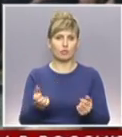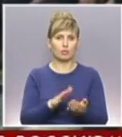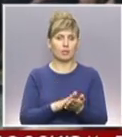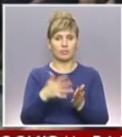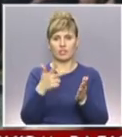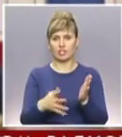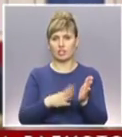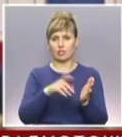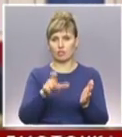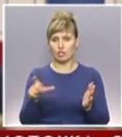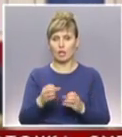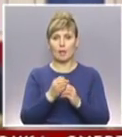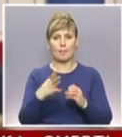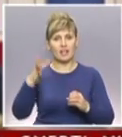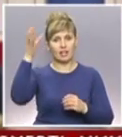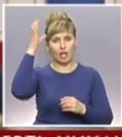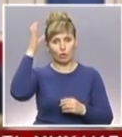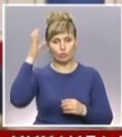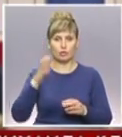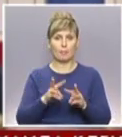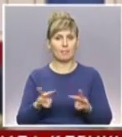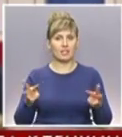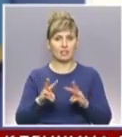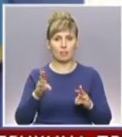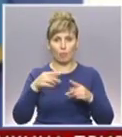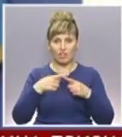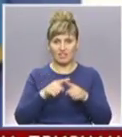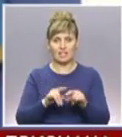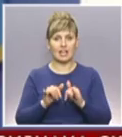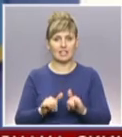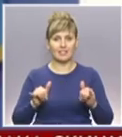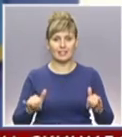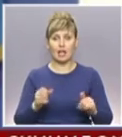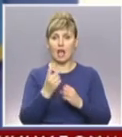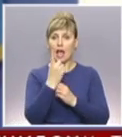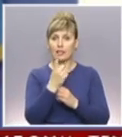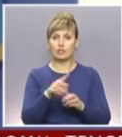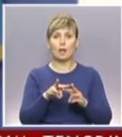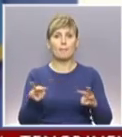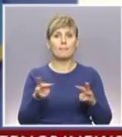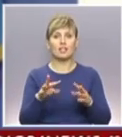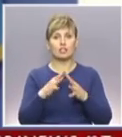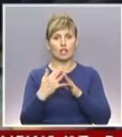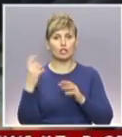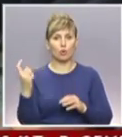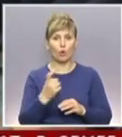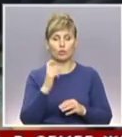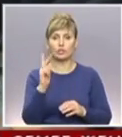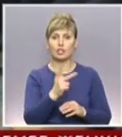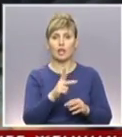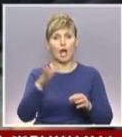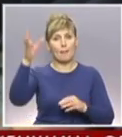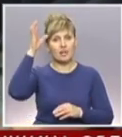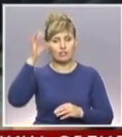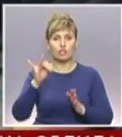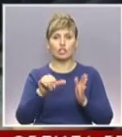человек. Среди них 15 научных сотрудников Министерства по инвестициям и развитию, один из Минсельхоза, трое из Министерства образования и